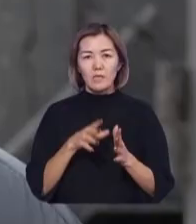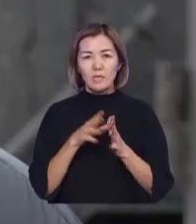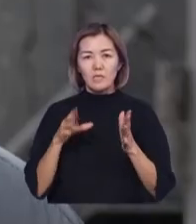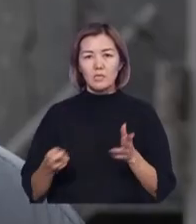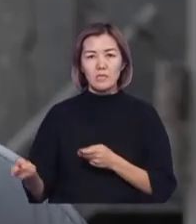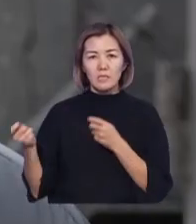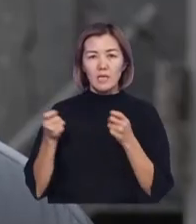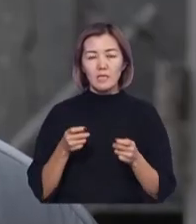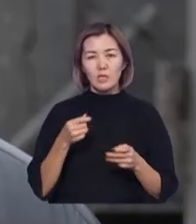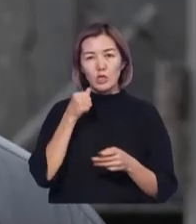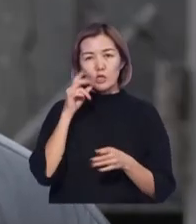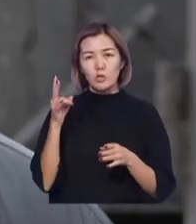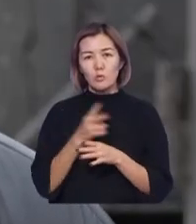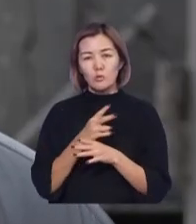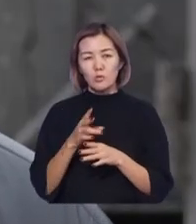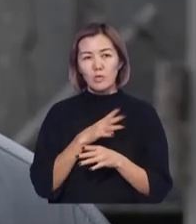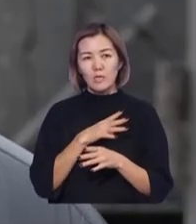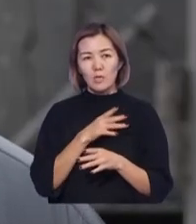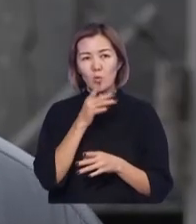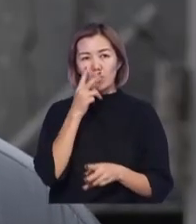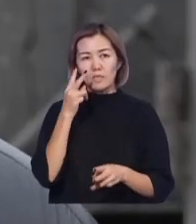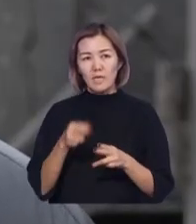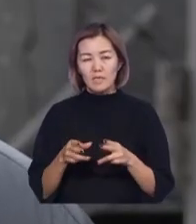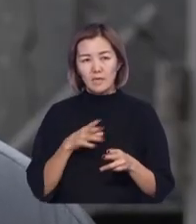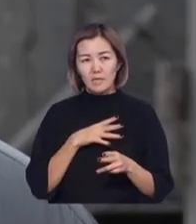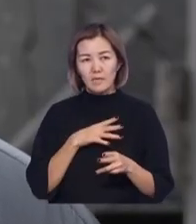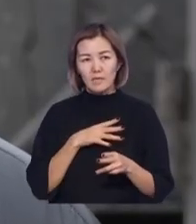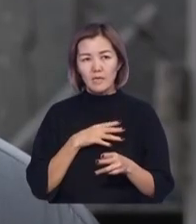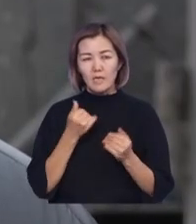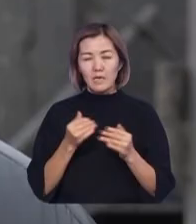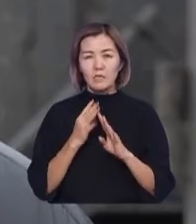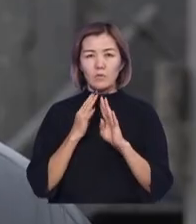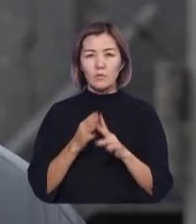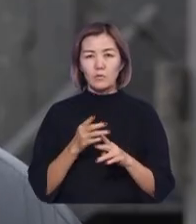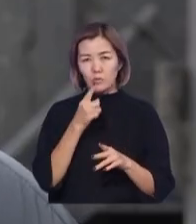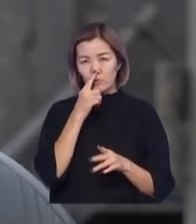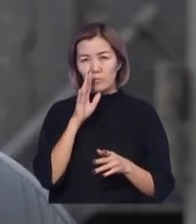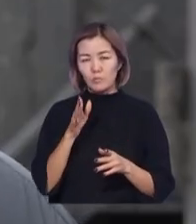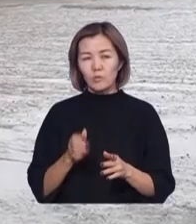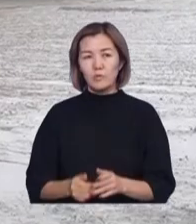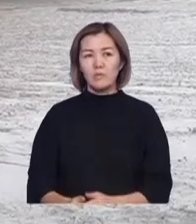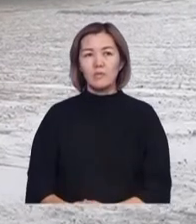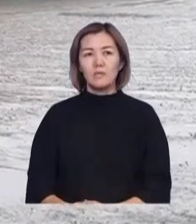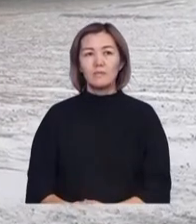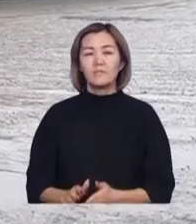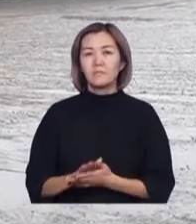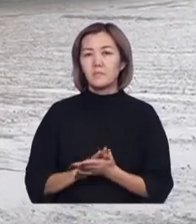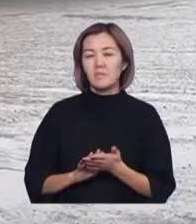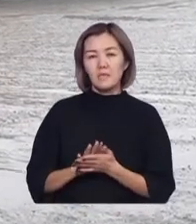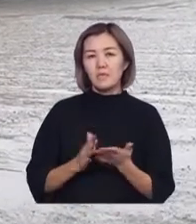болатынбыз. Заводтың уақытысы аяқталуына байланысты кіре алмай қалдық. Сол себепті қазір очеретіміз келді. Енді кіріп жатырмыз. Ешқандай